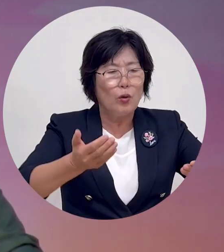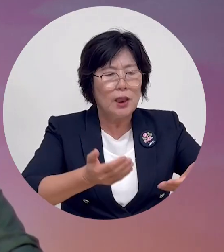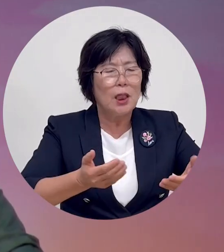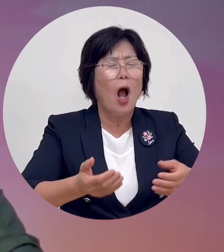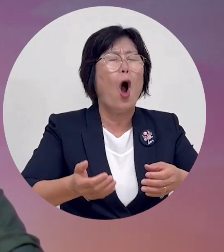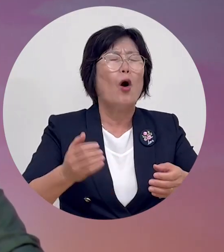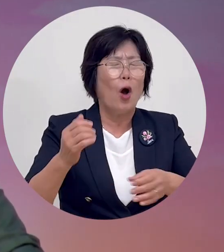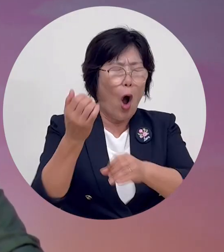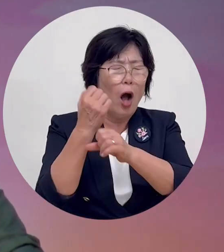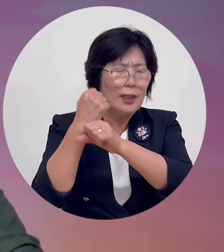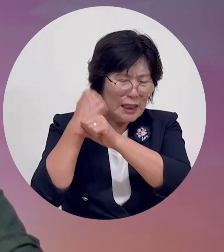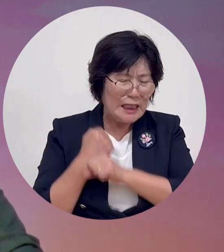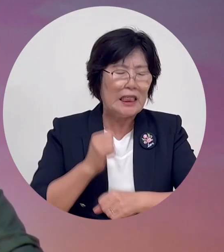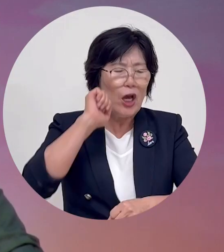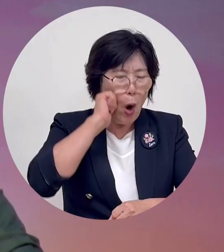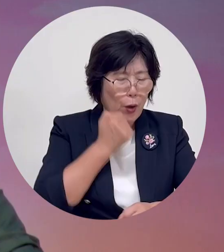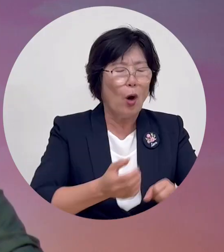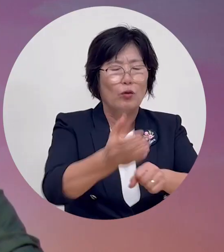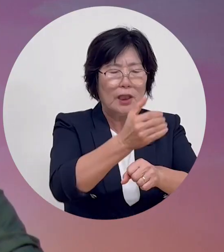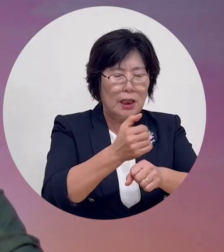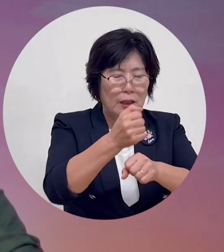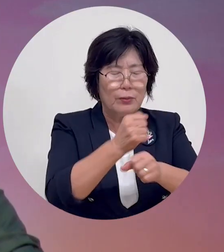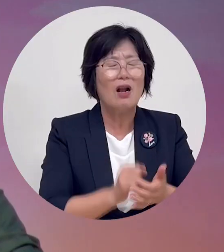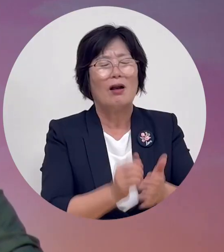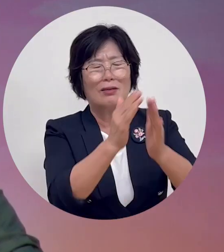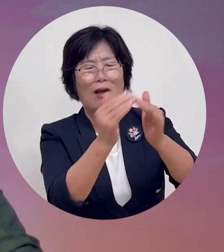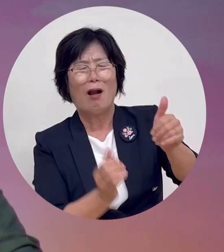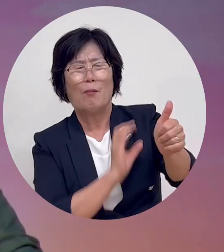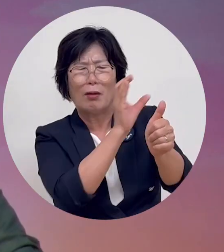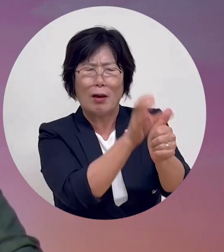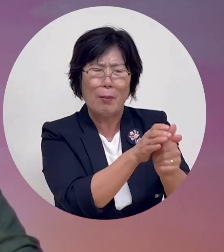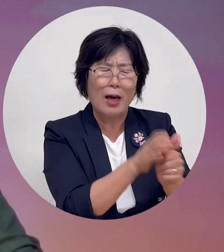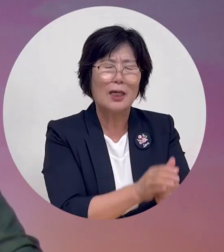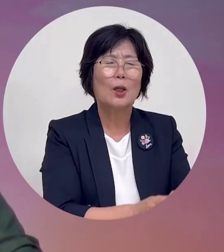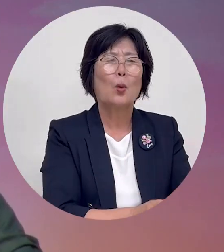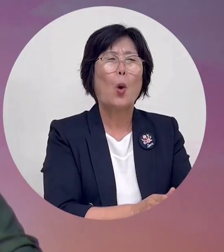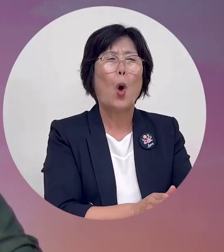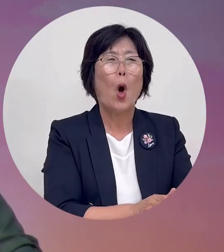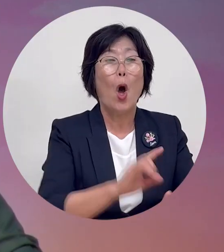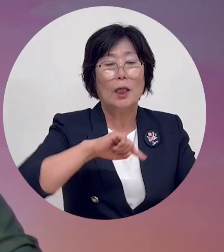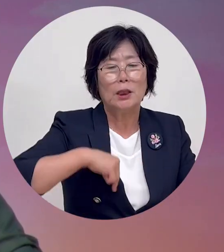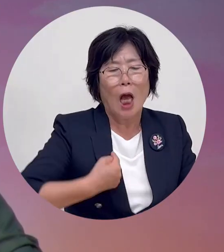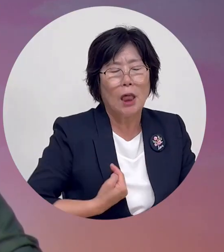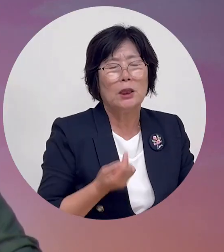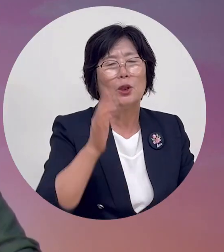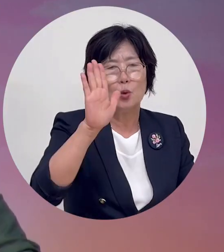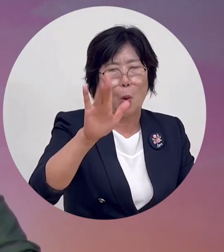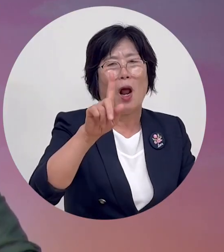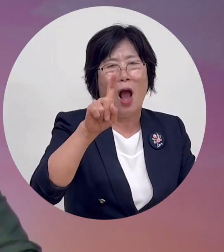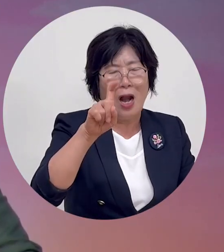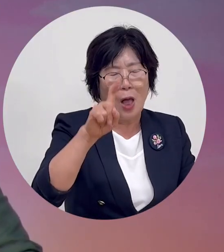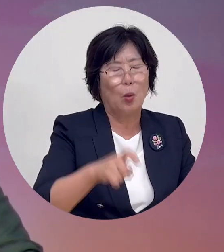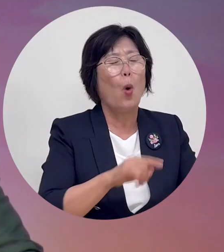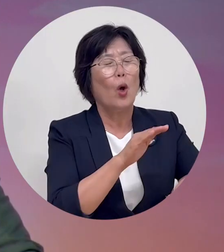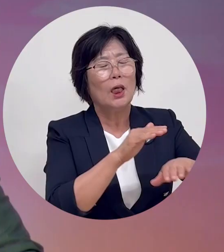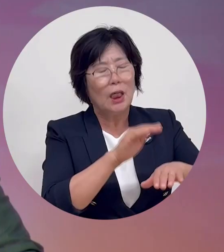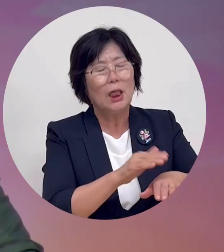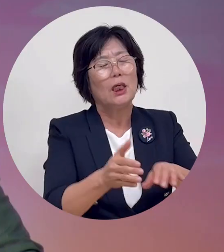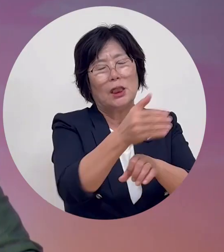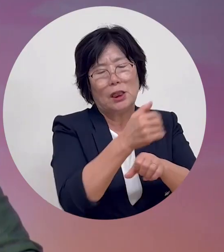지우고 너희는 한 손가락도 이 짐에 대지 않는도다. 그러니까